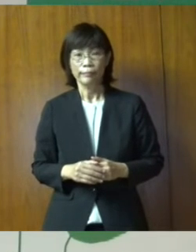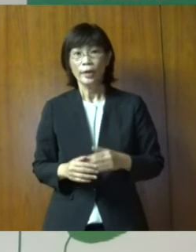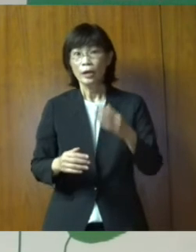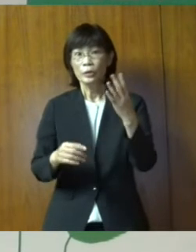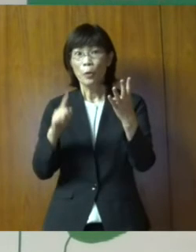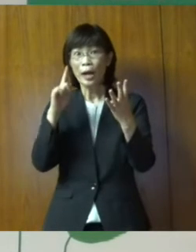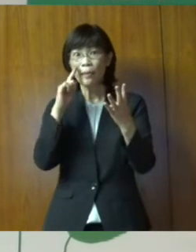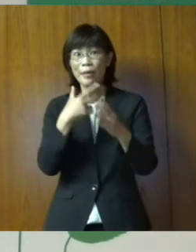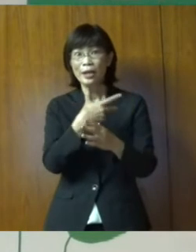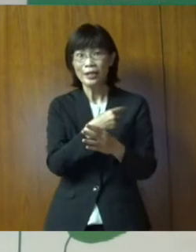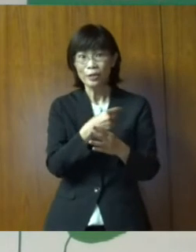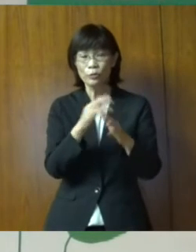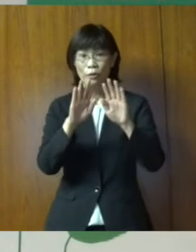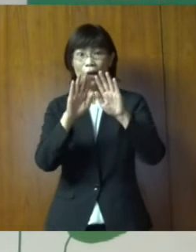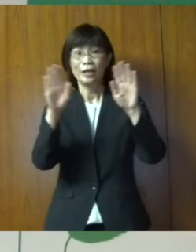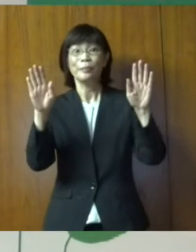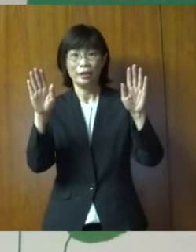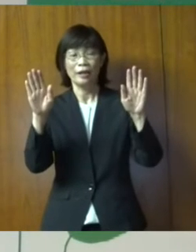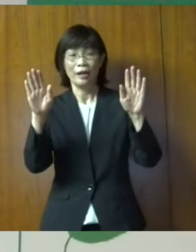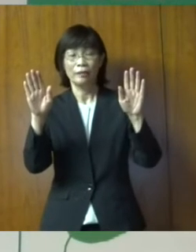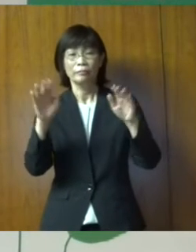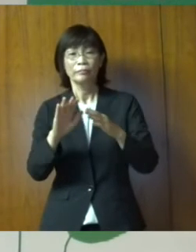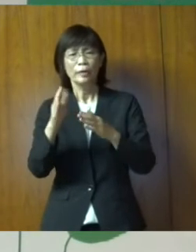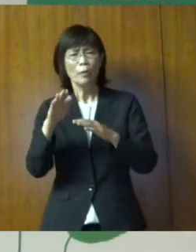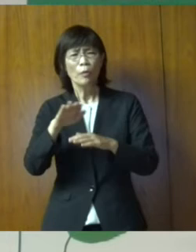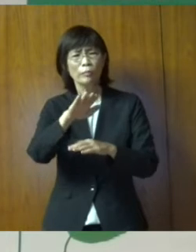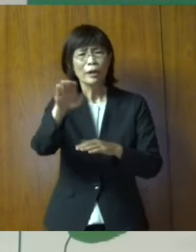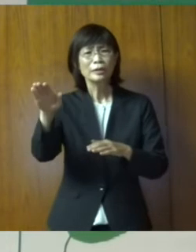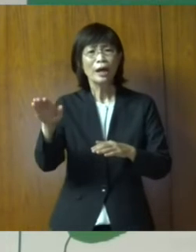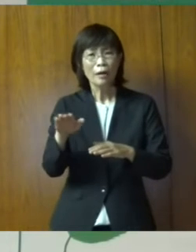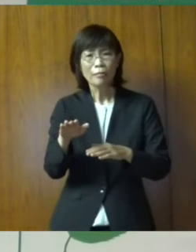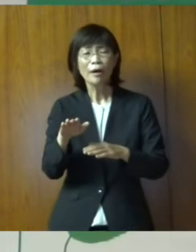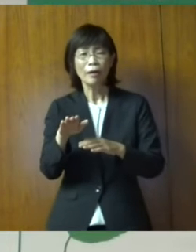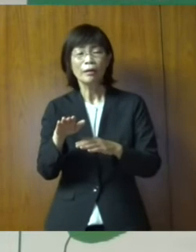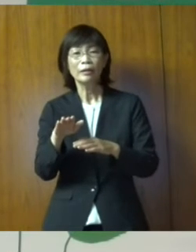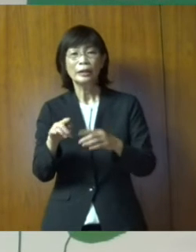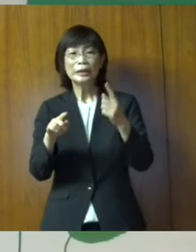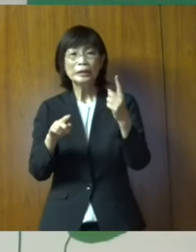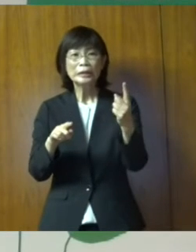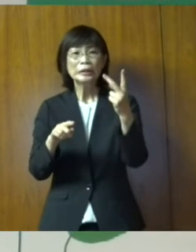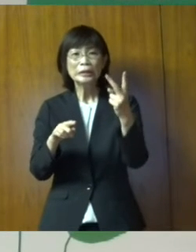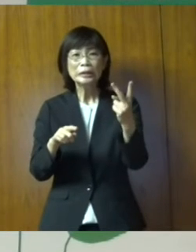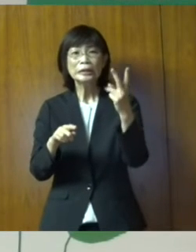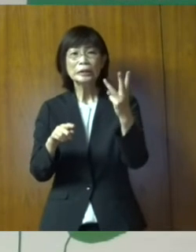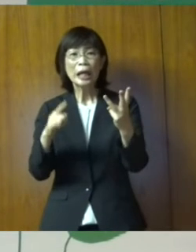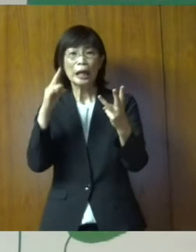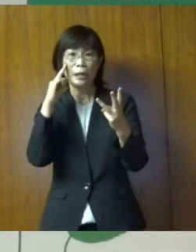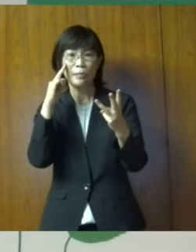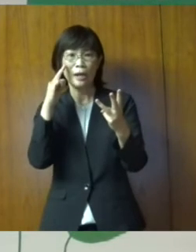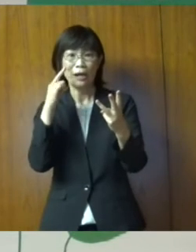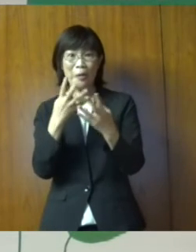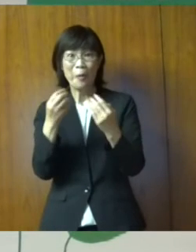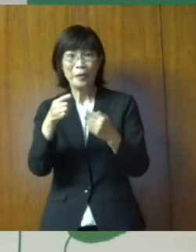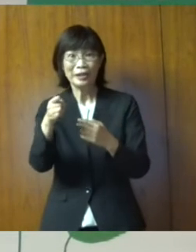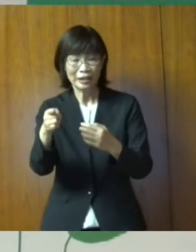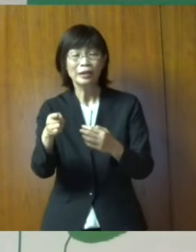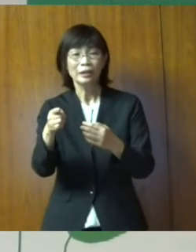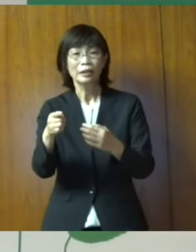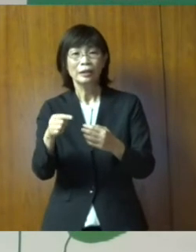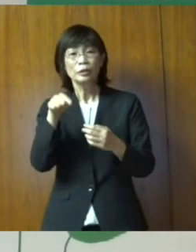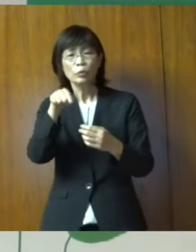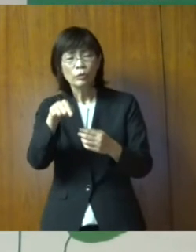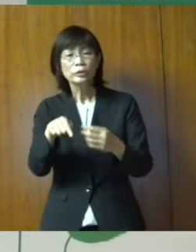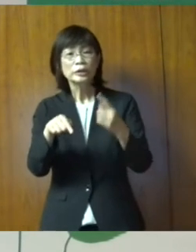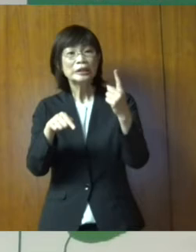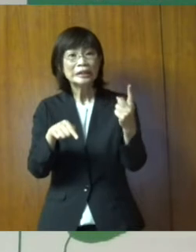4回目接種を実施していますが、多くの方が対象となる3回目までの接種のうち